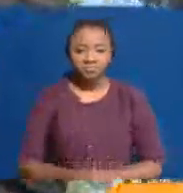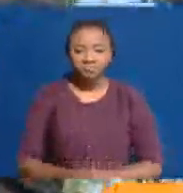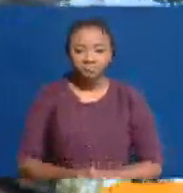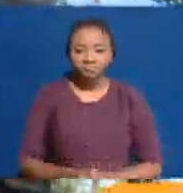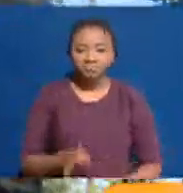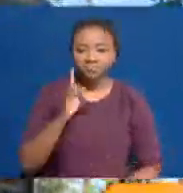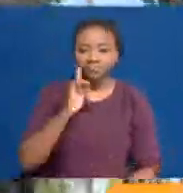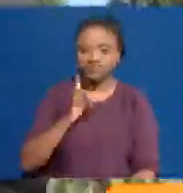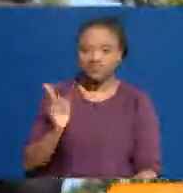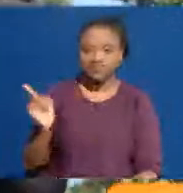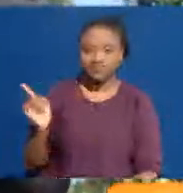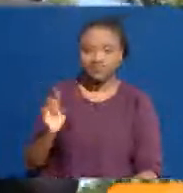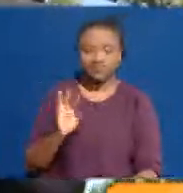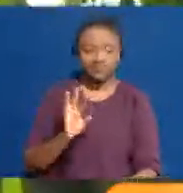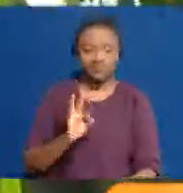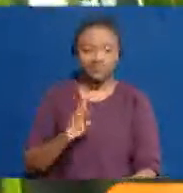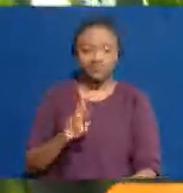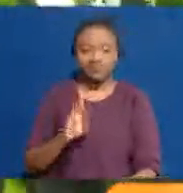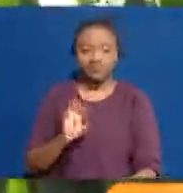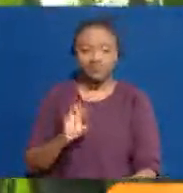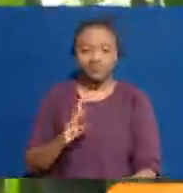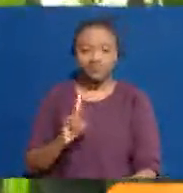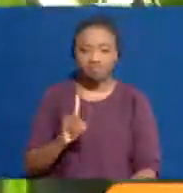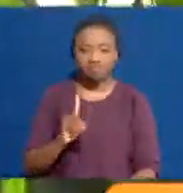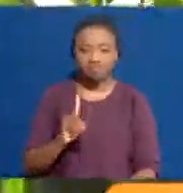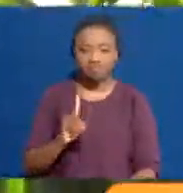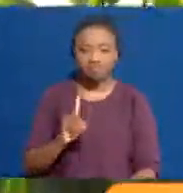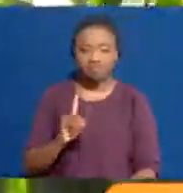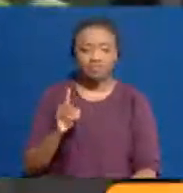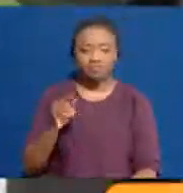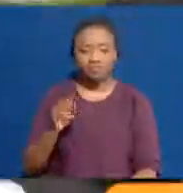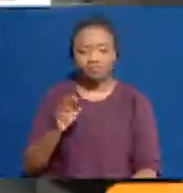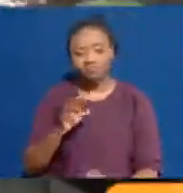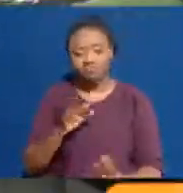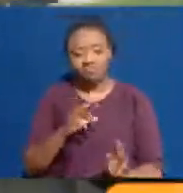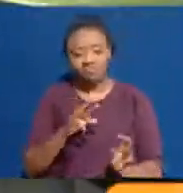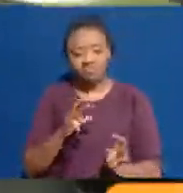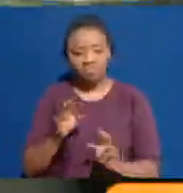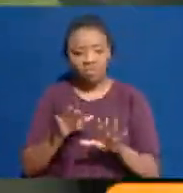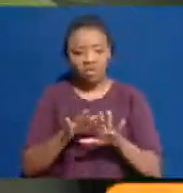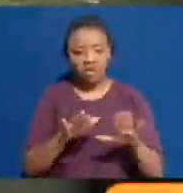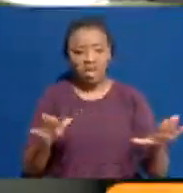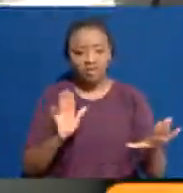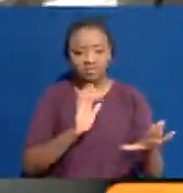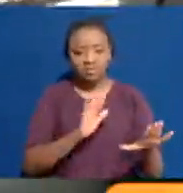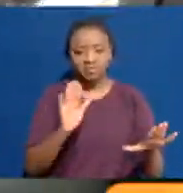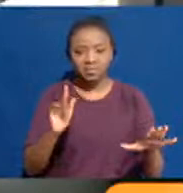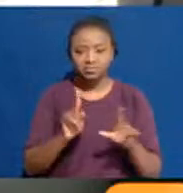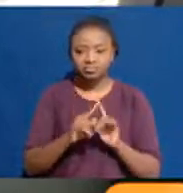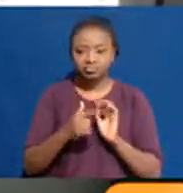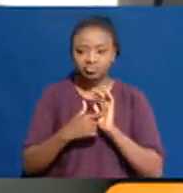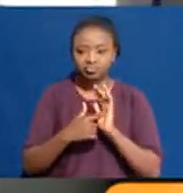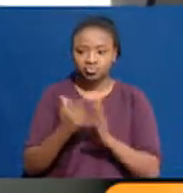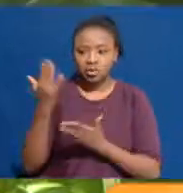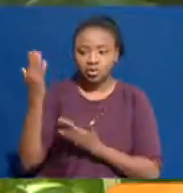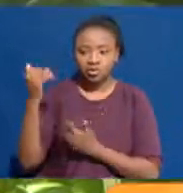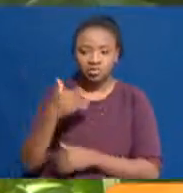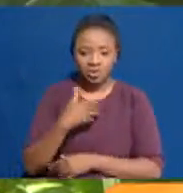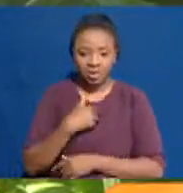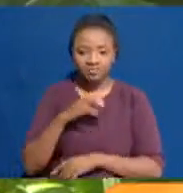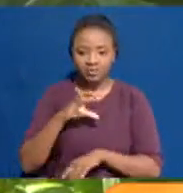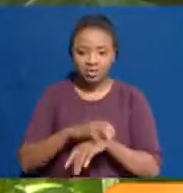Freddy Krono anakagua shamba lake katika eneo la Kibomet, kaunti ya Trans Nzoia. Bila shaka anaashiria atapata mavuno